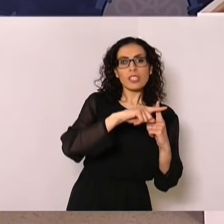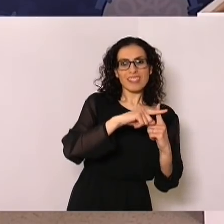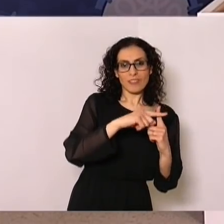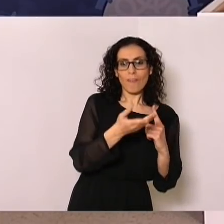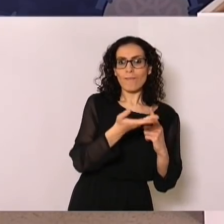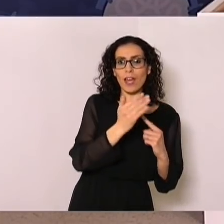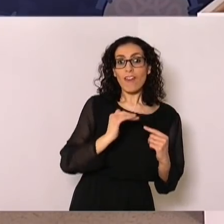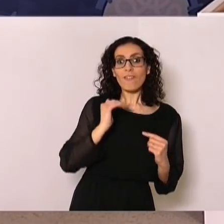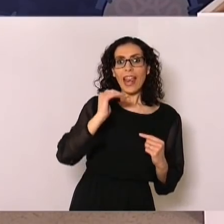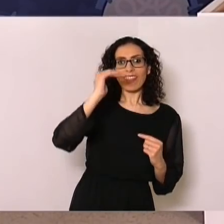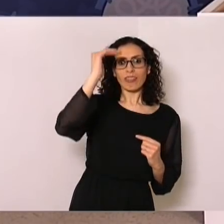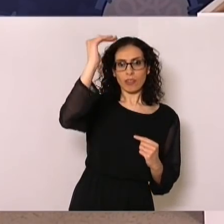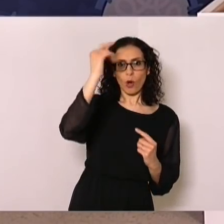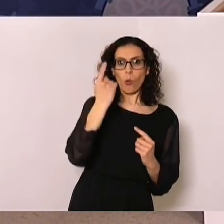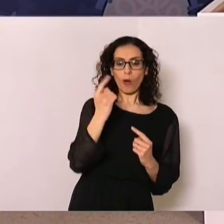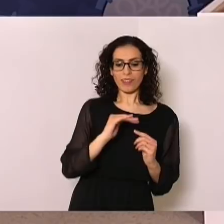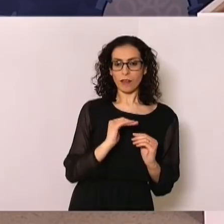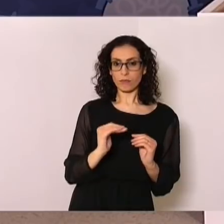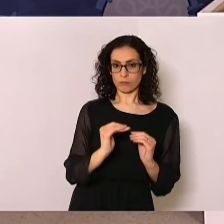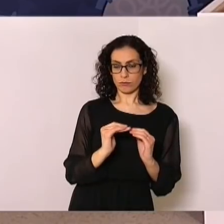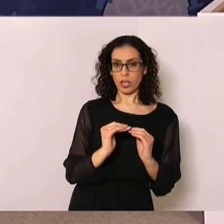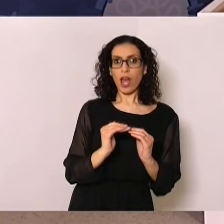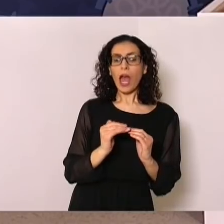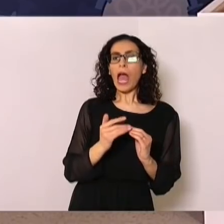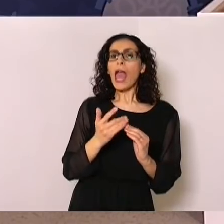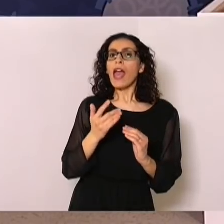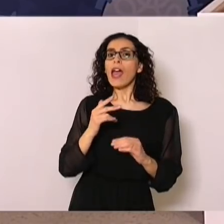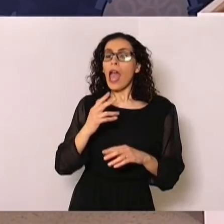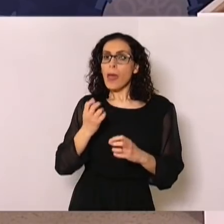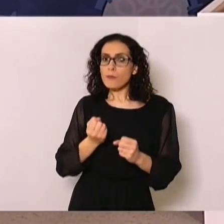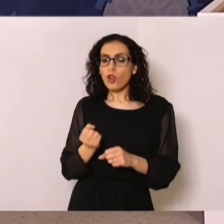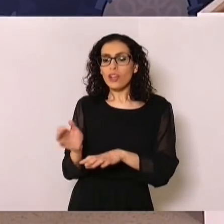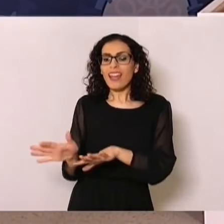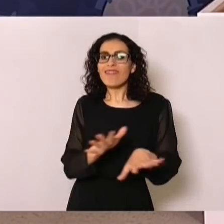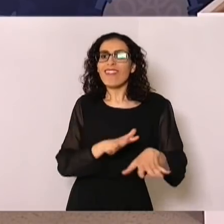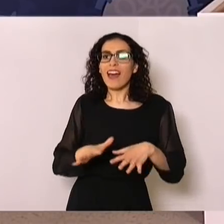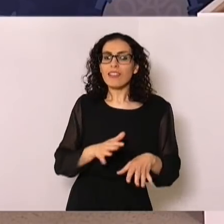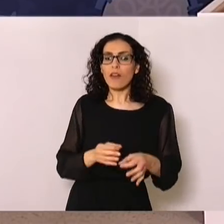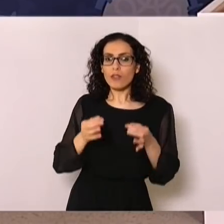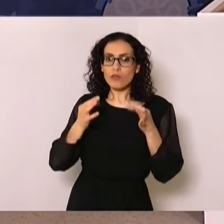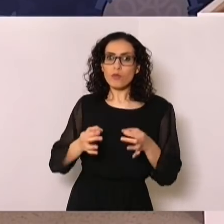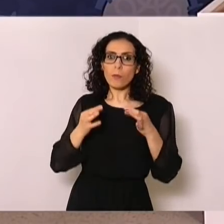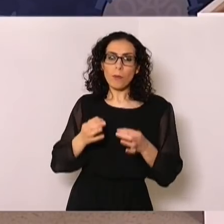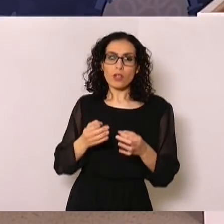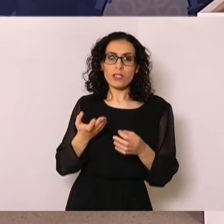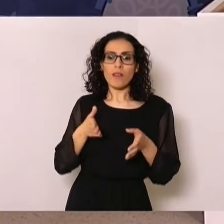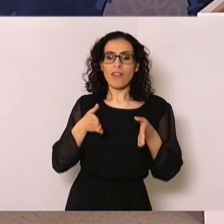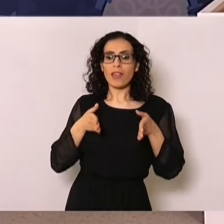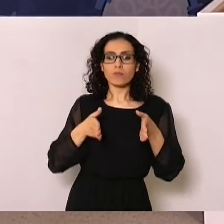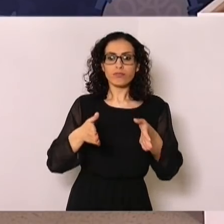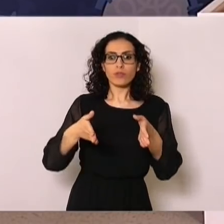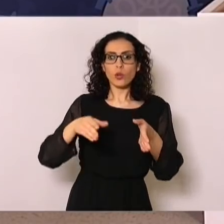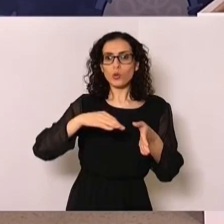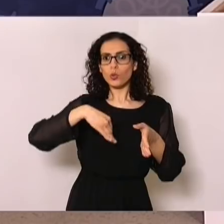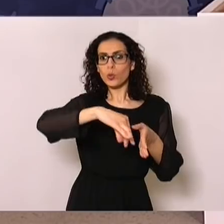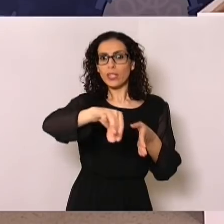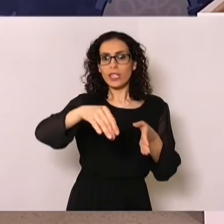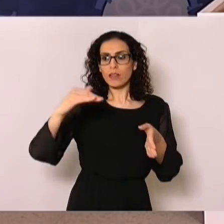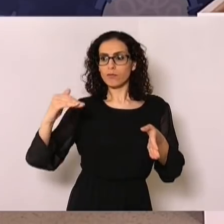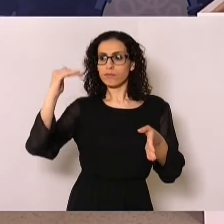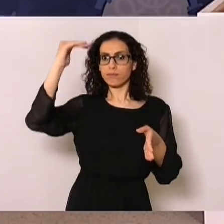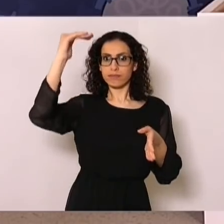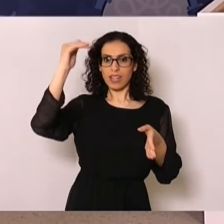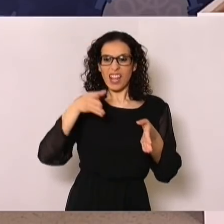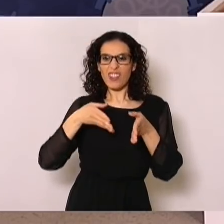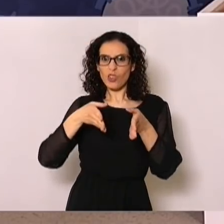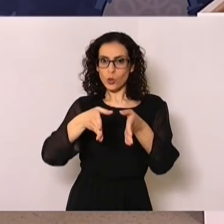jittieħdu ta' tindif fil-common areas li qed tagħtu just as a concern. U jekk tistax tgħidilna f'liema